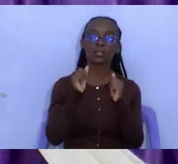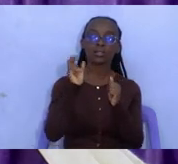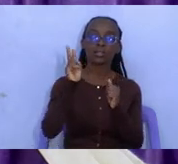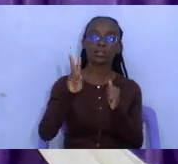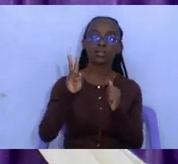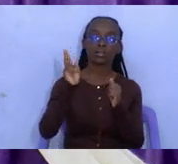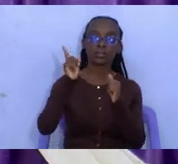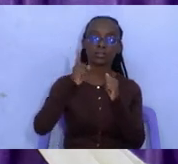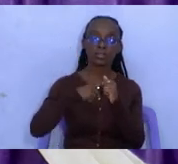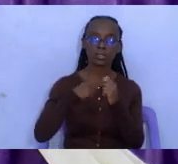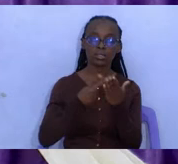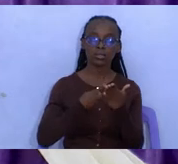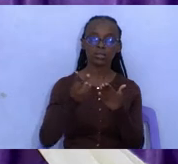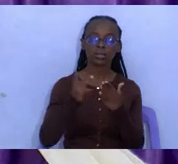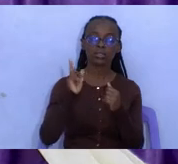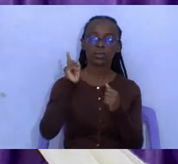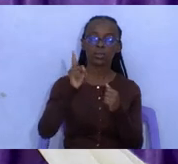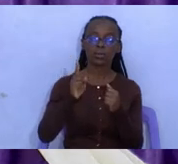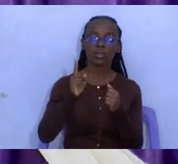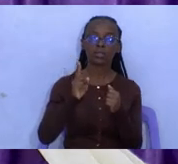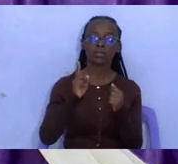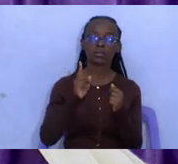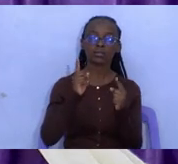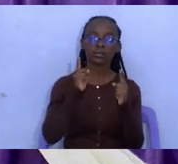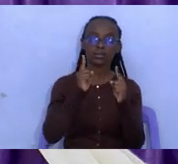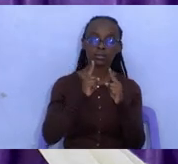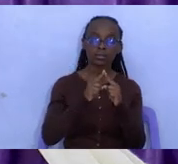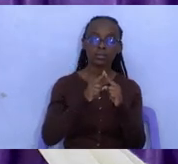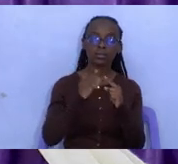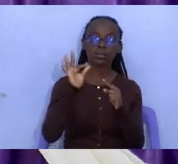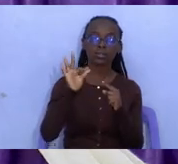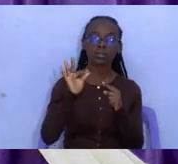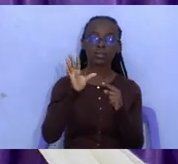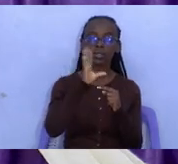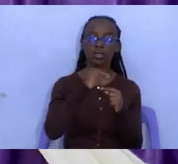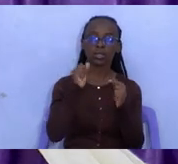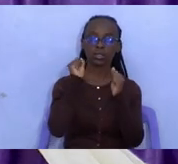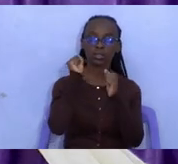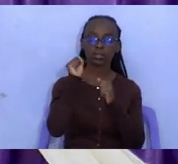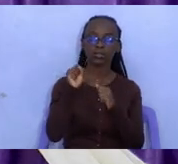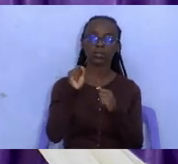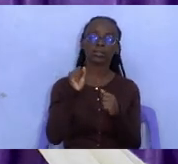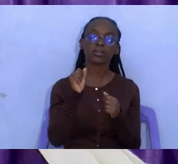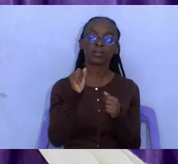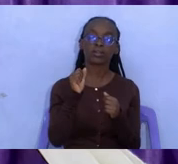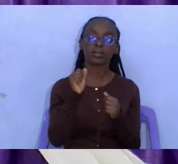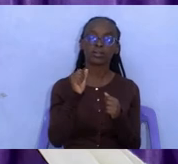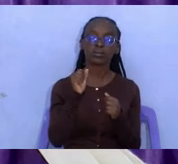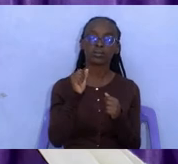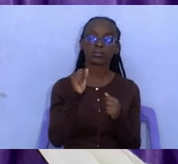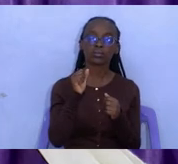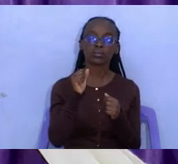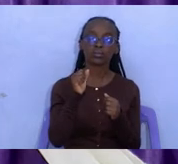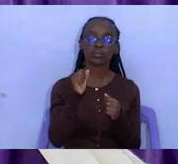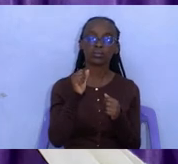Ndasoma from verse 1, 2, 3, 4 and 5 ili tuweze kuipata vizuri kulingana na